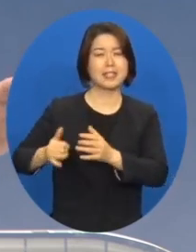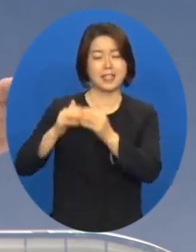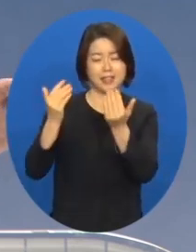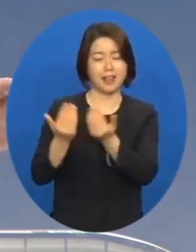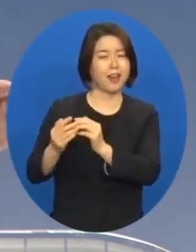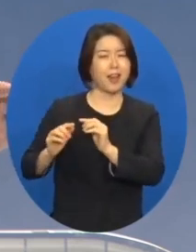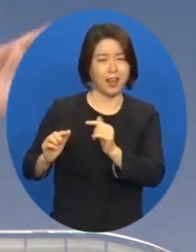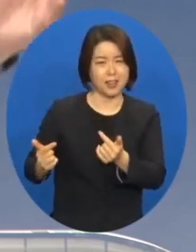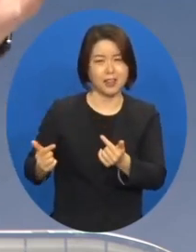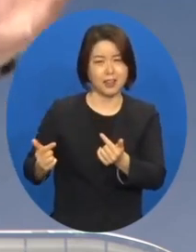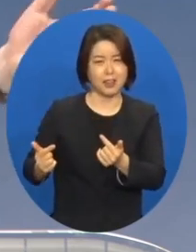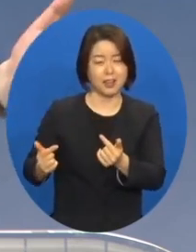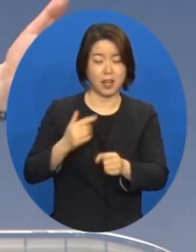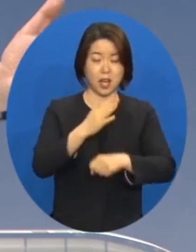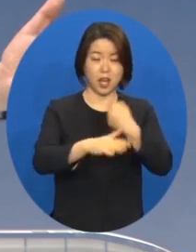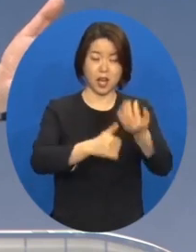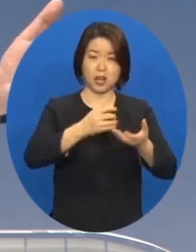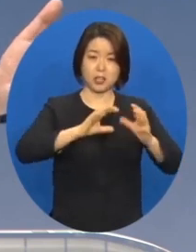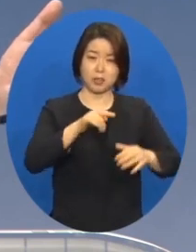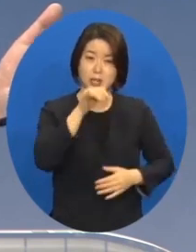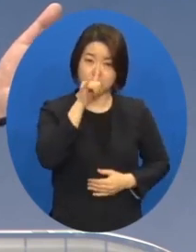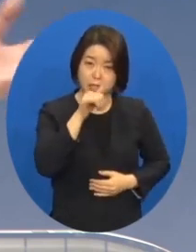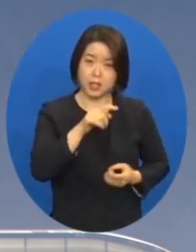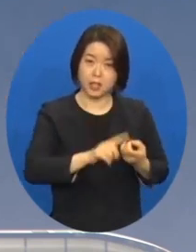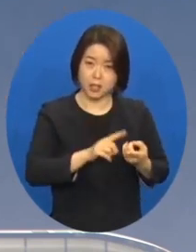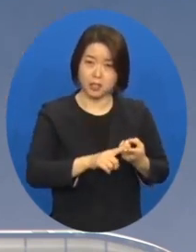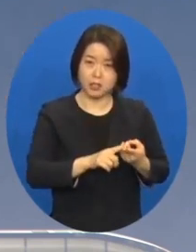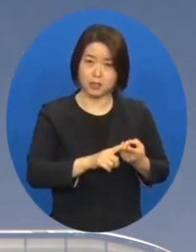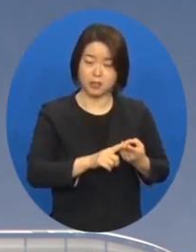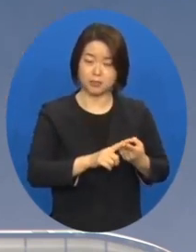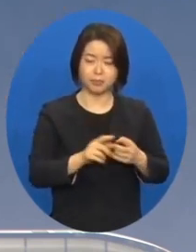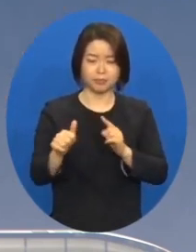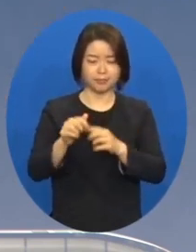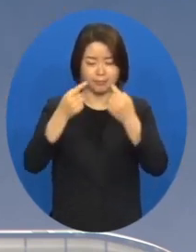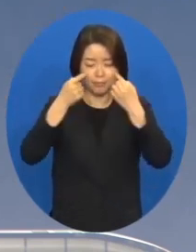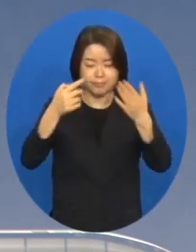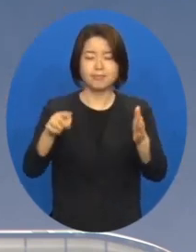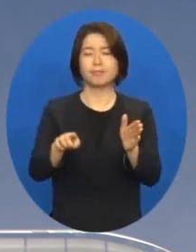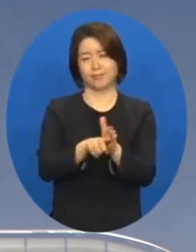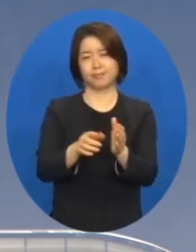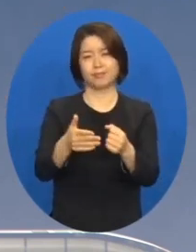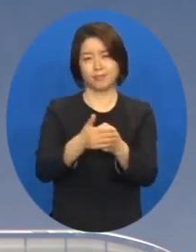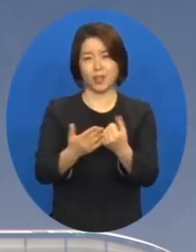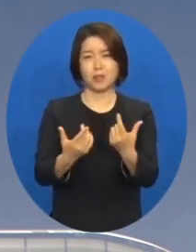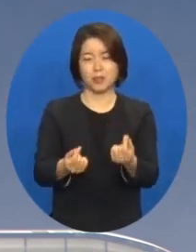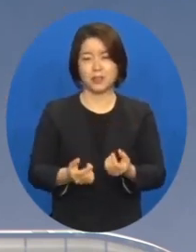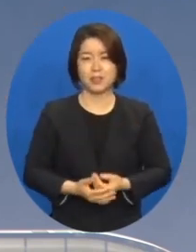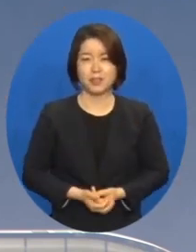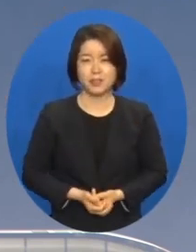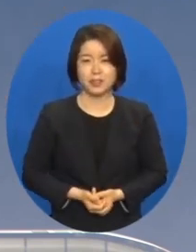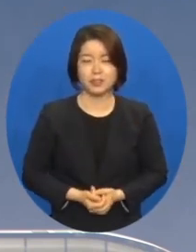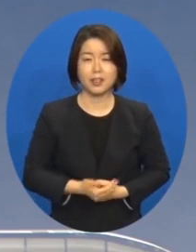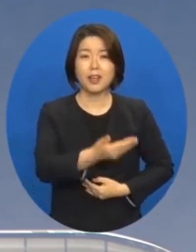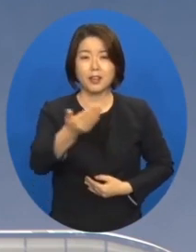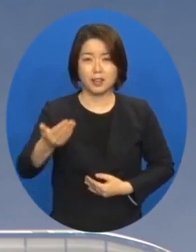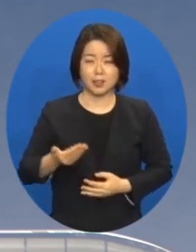걸, 하나님의 나라가 있다는 사실을 그는 정말 분명히 믿은 겁니다.